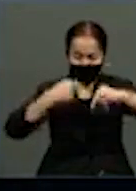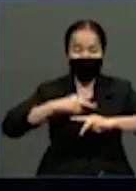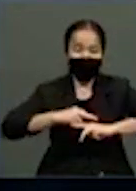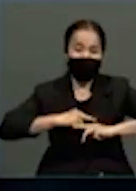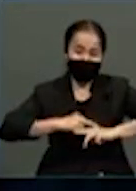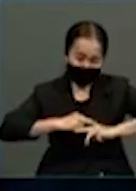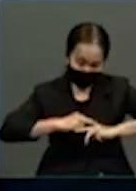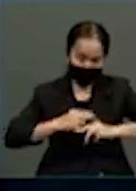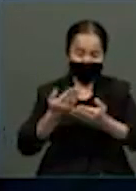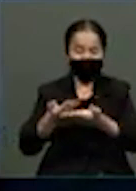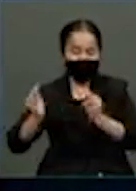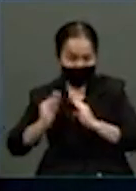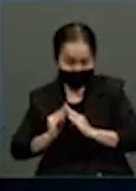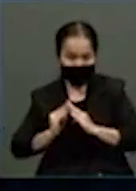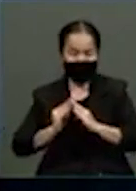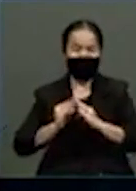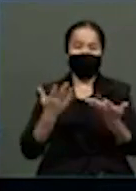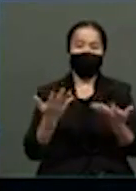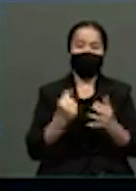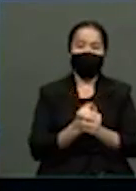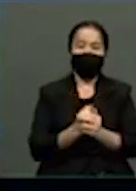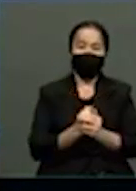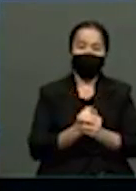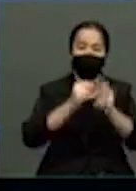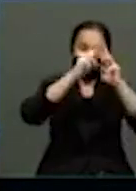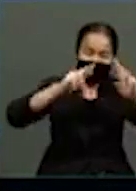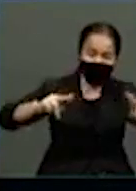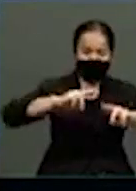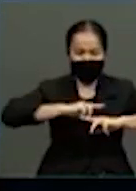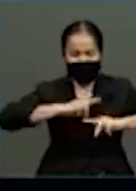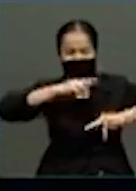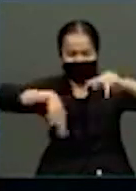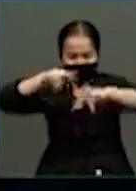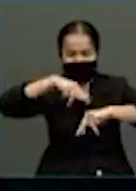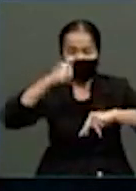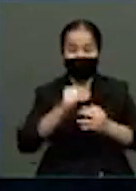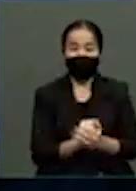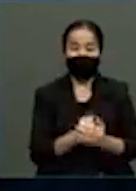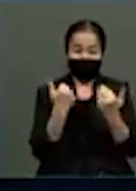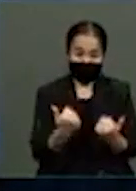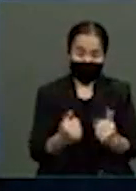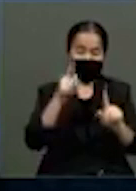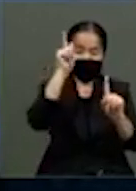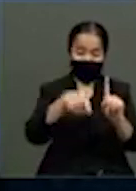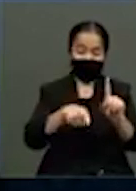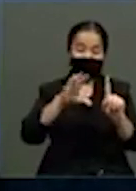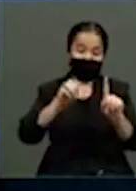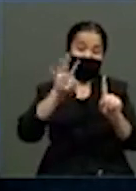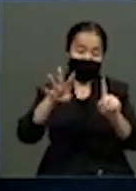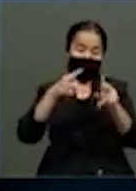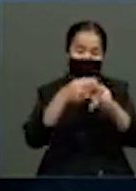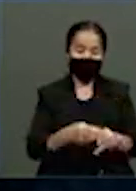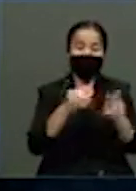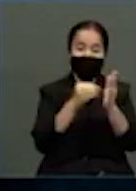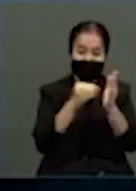วก็ครอบครัวแล้วรวมถึงกิจการของท่านด้วยอย่างดีนะครับวันนี้ 1,054 นะครับยอดรวมสะสมไป